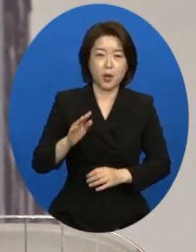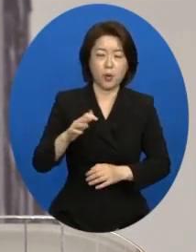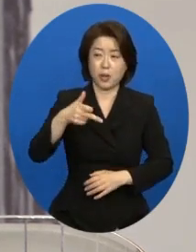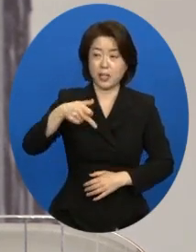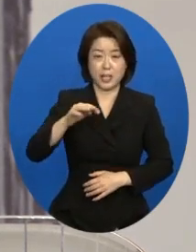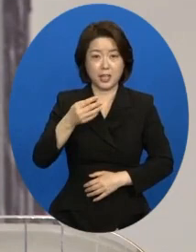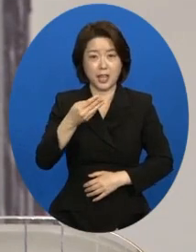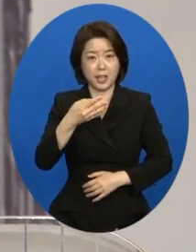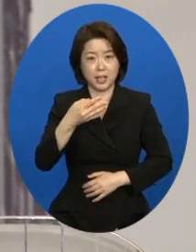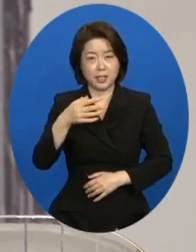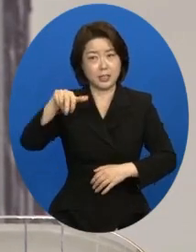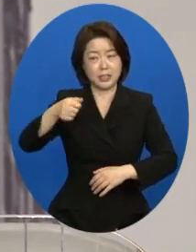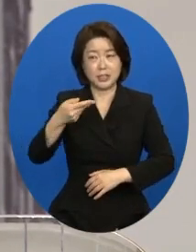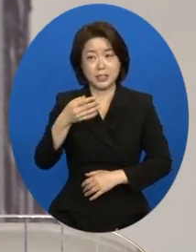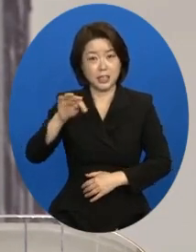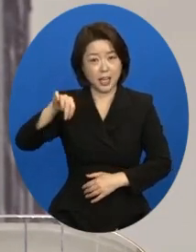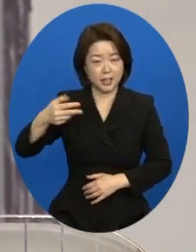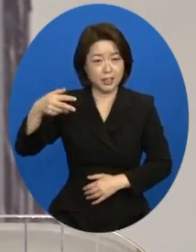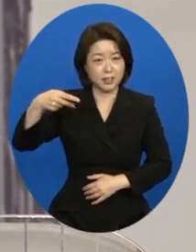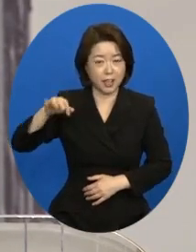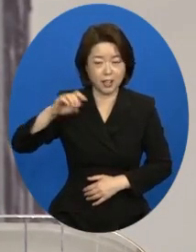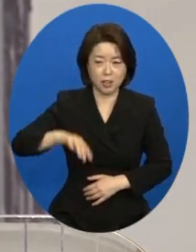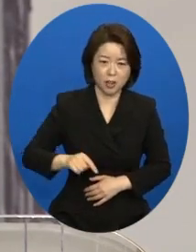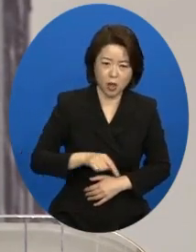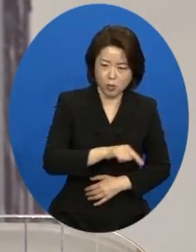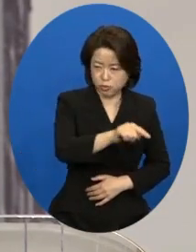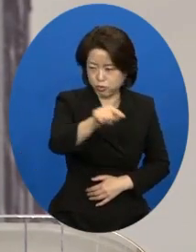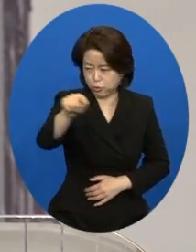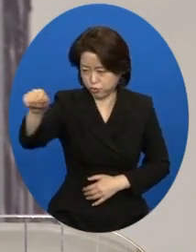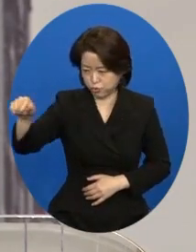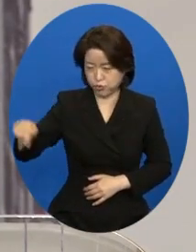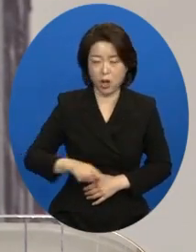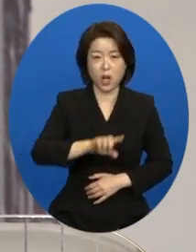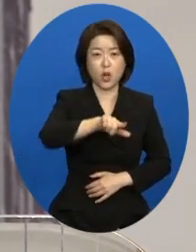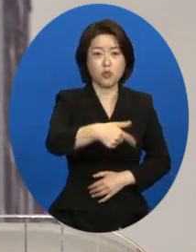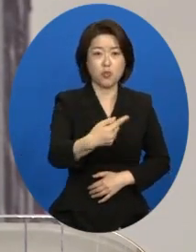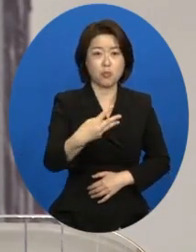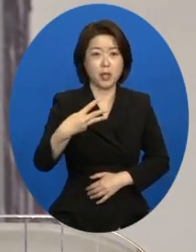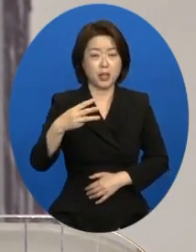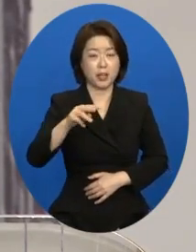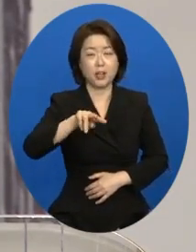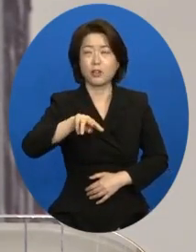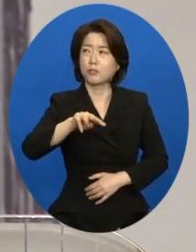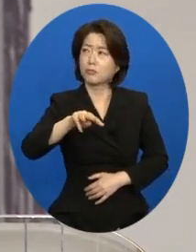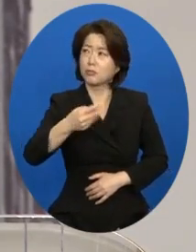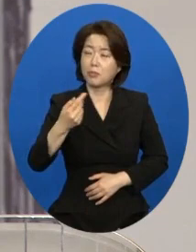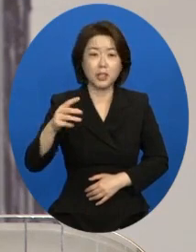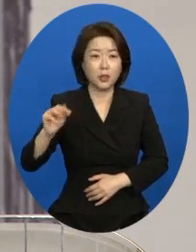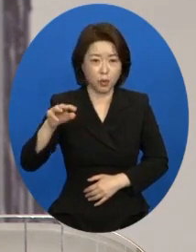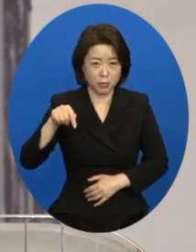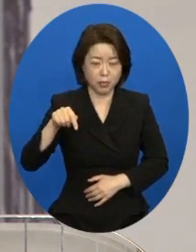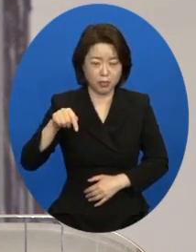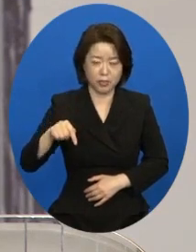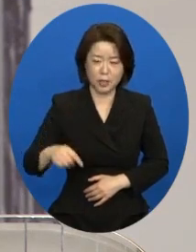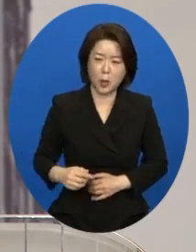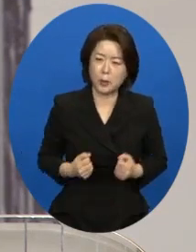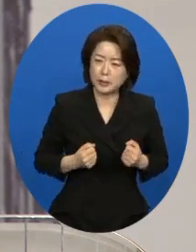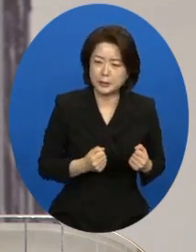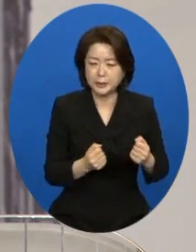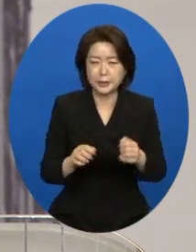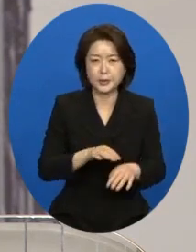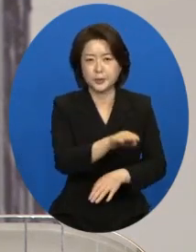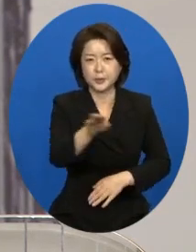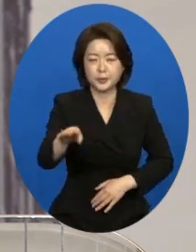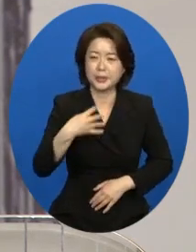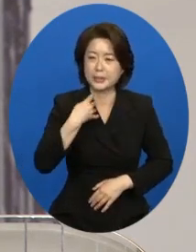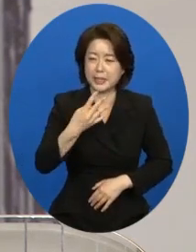돌아오는 길이 3,600km입니다. 그 먼 여정을, 아주 무모한 여정을 4살짜리 막내 그리고 아이들 총